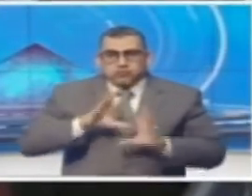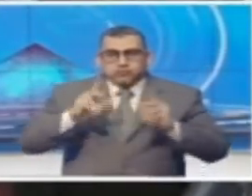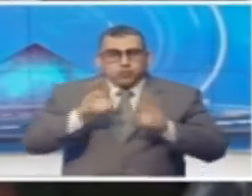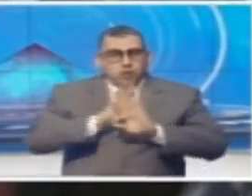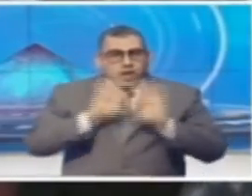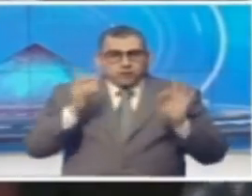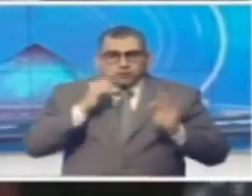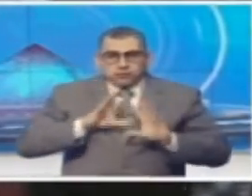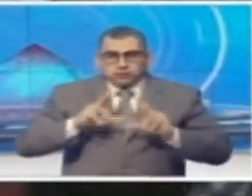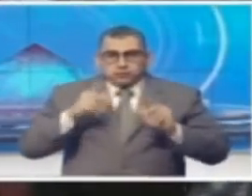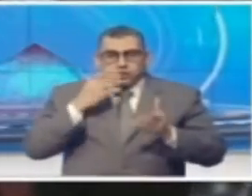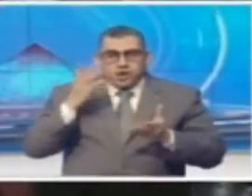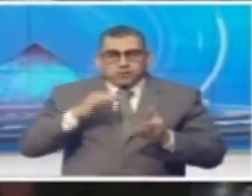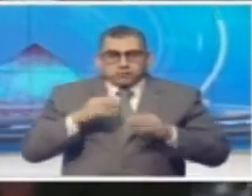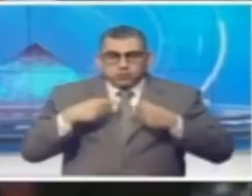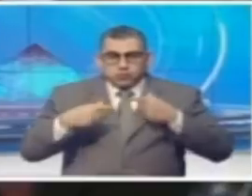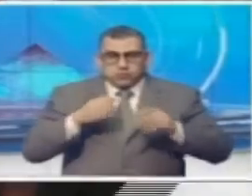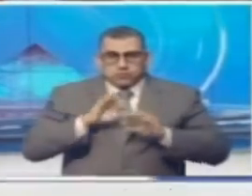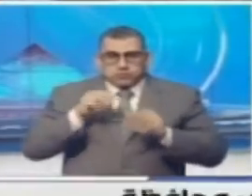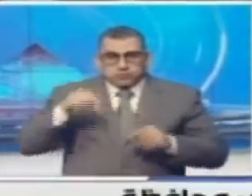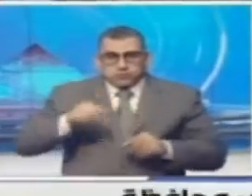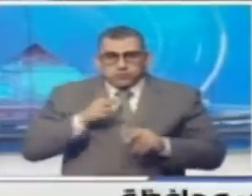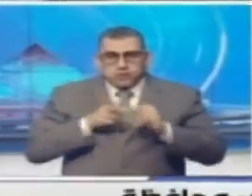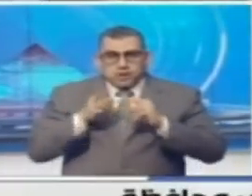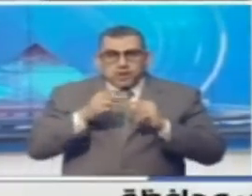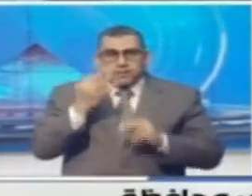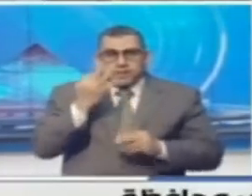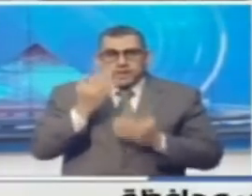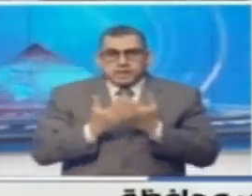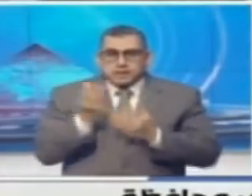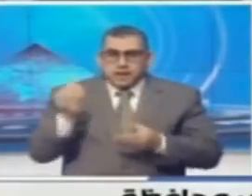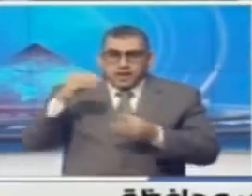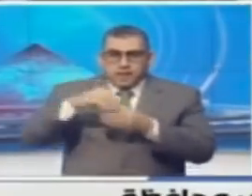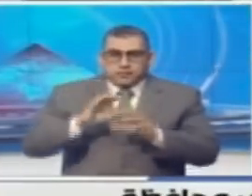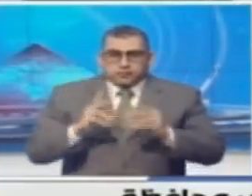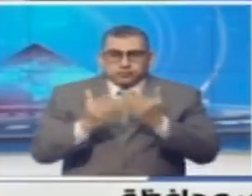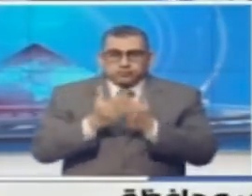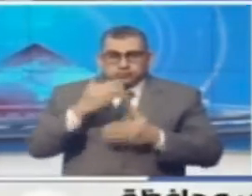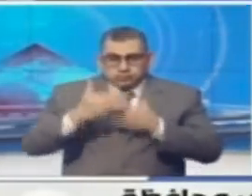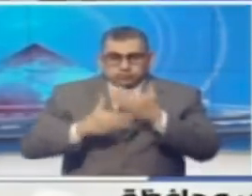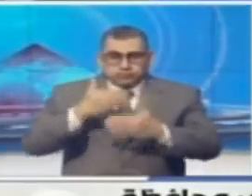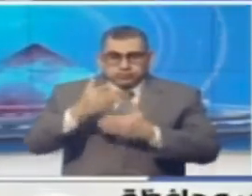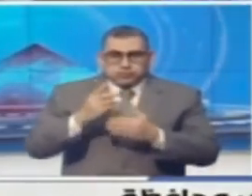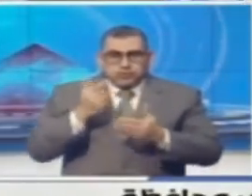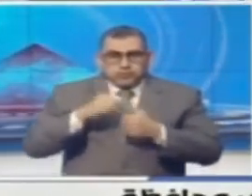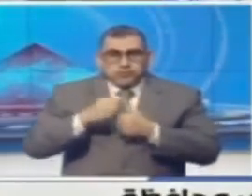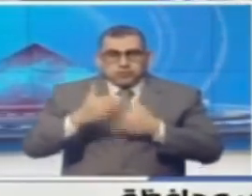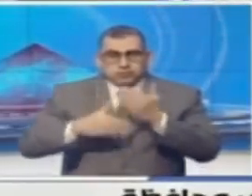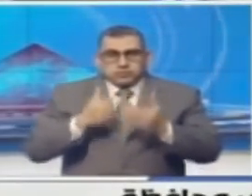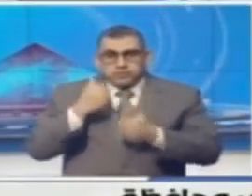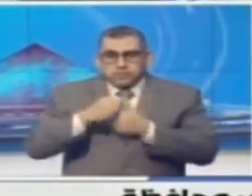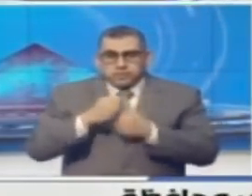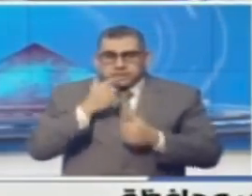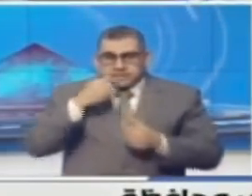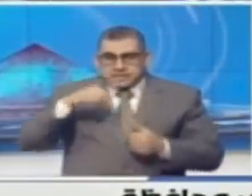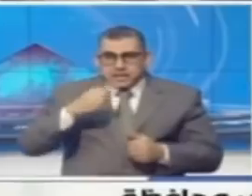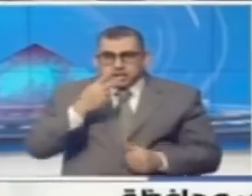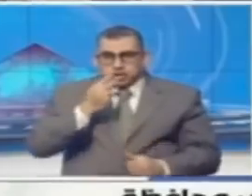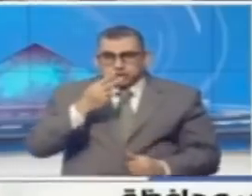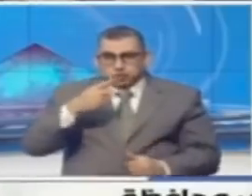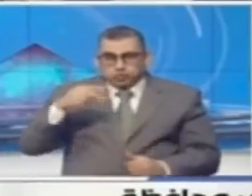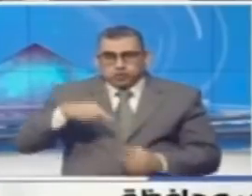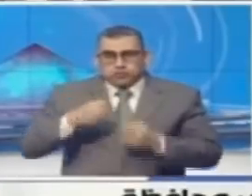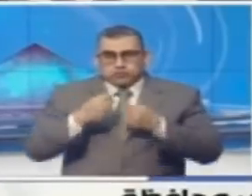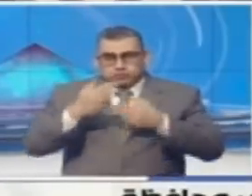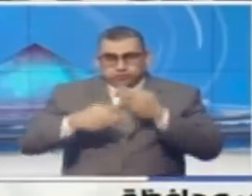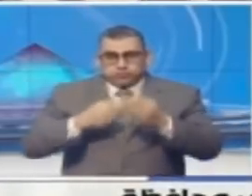باقي 7 مكاتب. النهاردة افتتحنا 3 مكاتب طورت، والباقي إن شاء الله نفتحه في خلال العام الحالي.